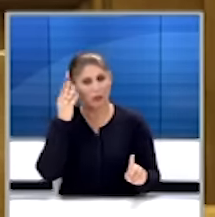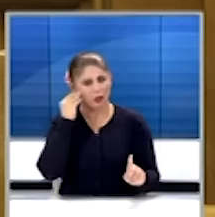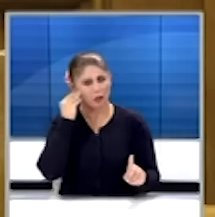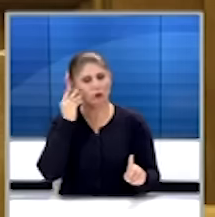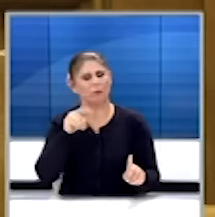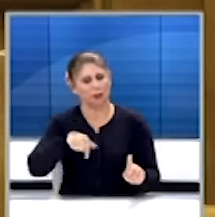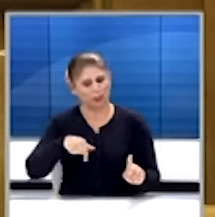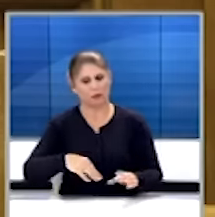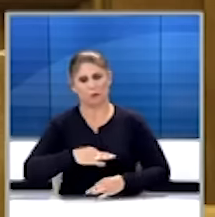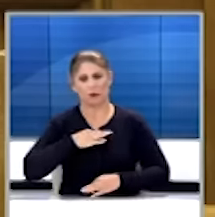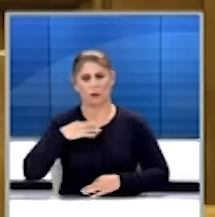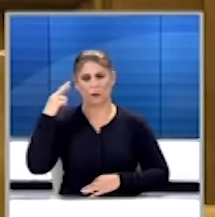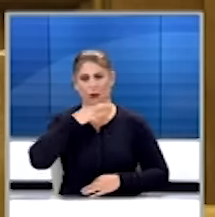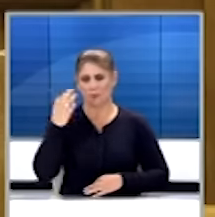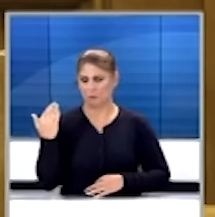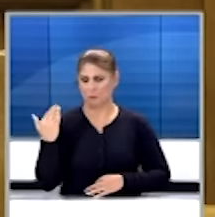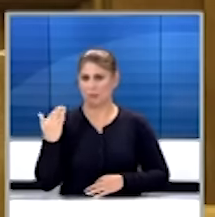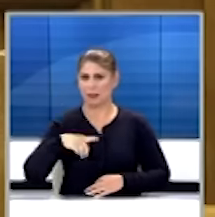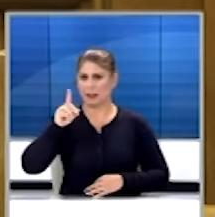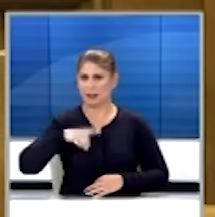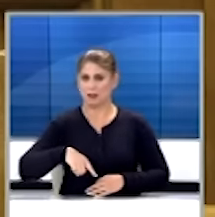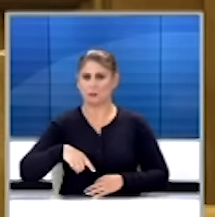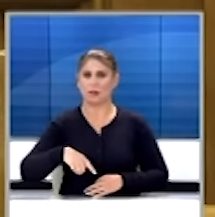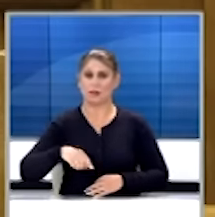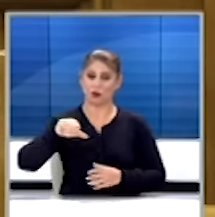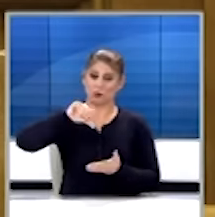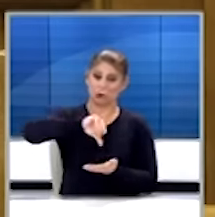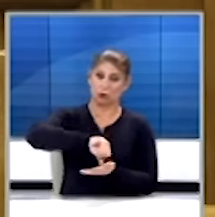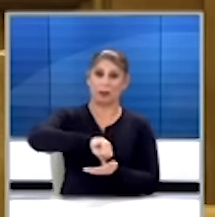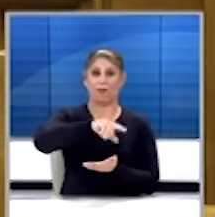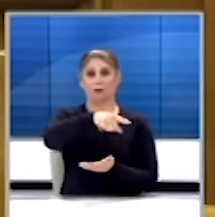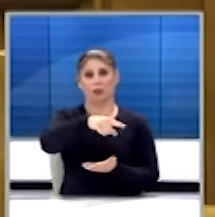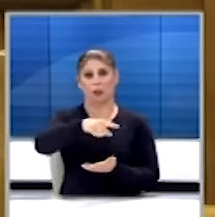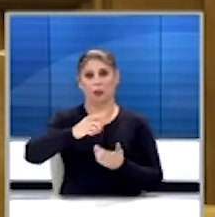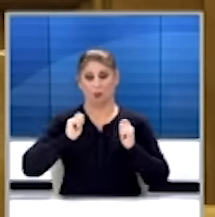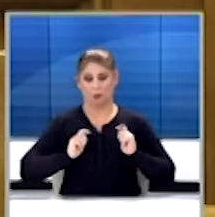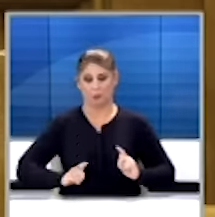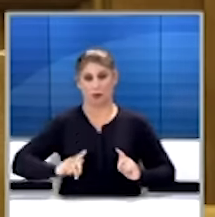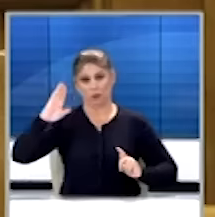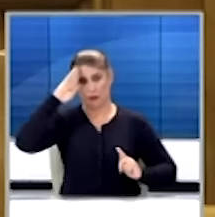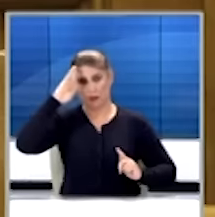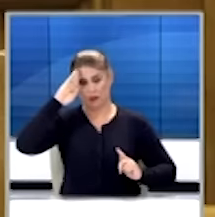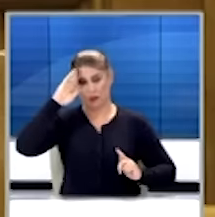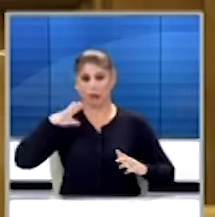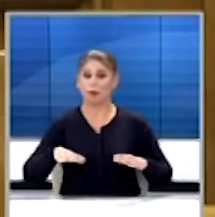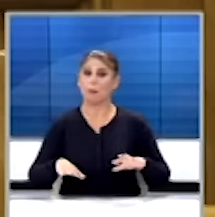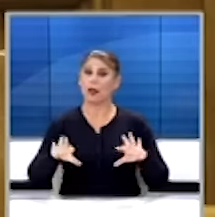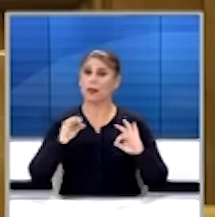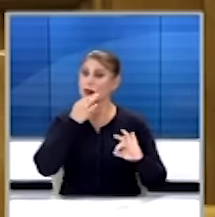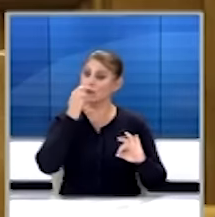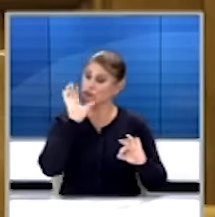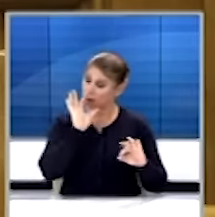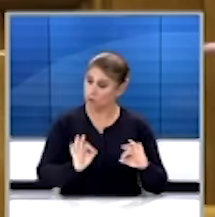κύριο Πρωθυπουργό, πριν λίγες μέρες και στη Μητρόπολη του Καπιταλισμού, στις Ηνωμένες Πολιτείες. Με τις αρχές να λένε